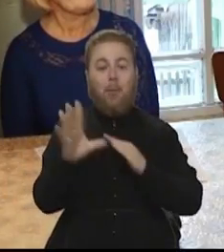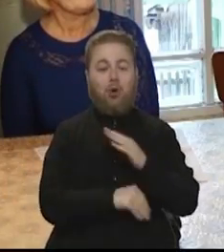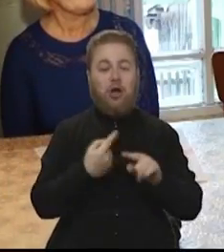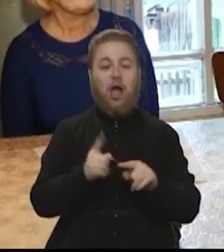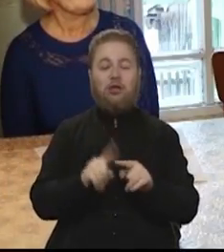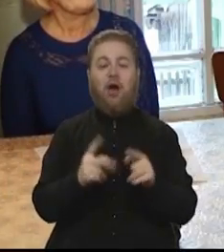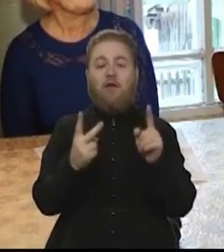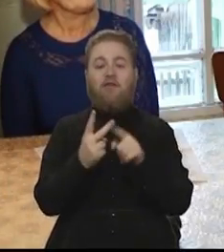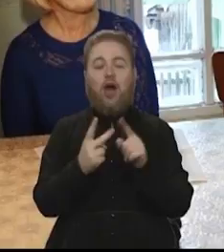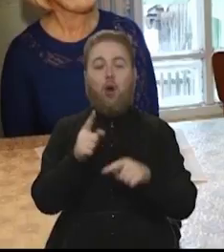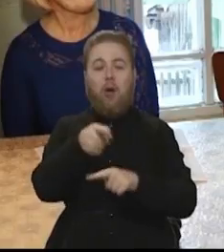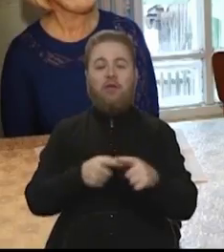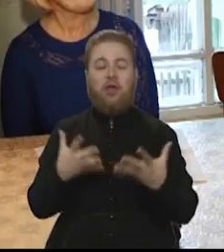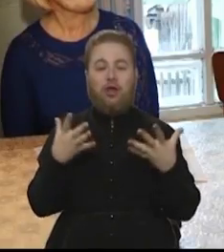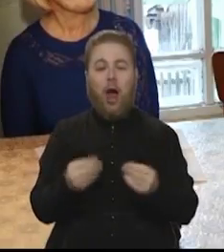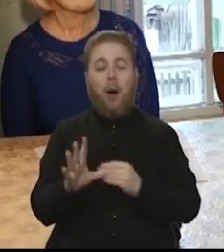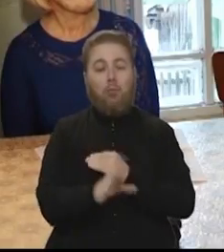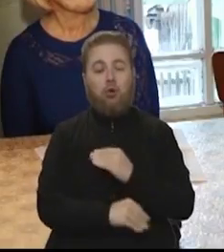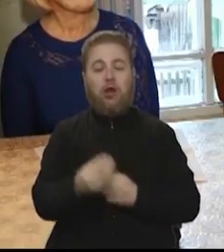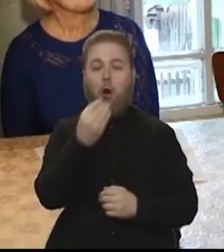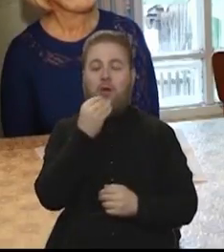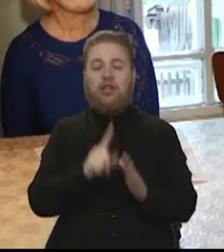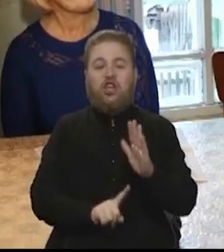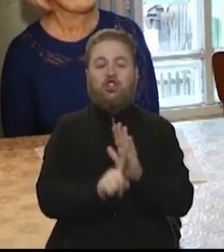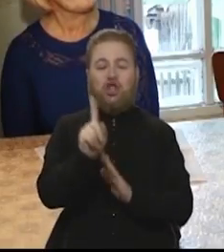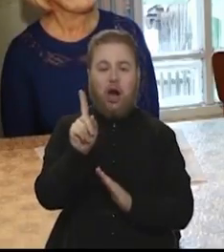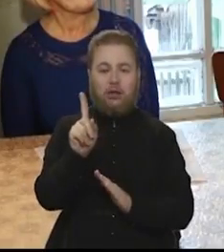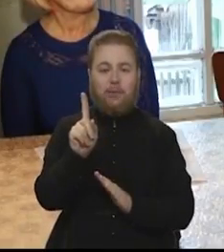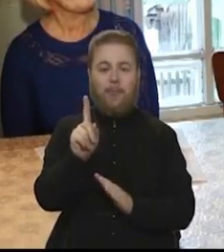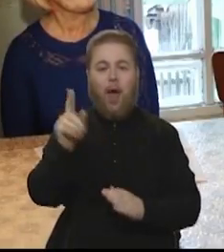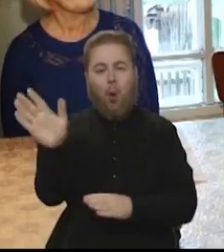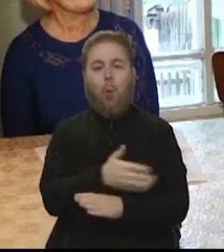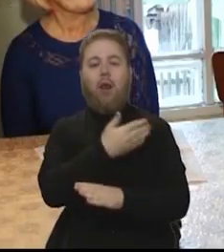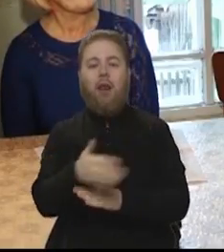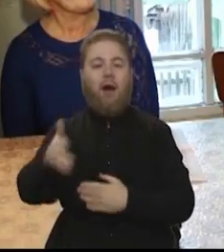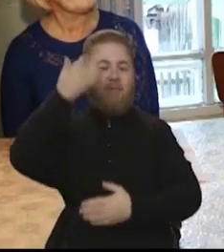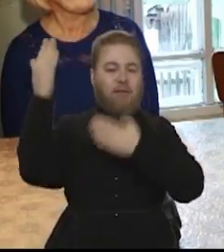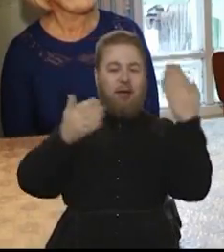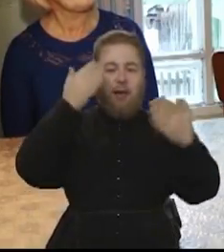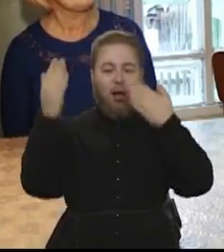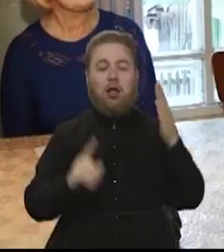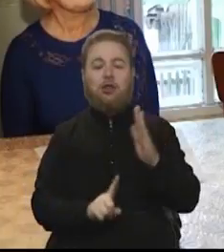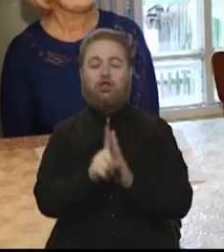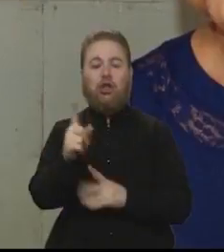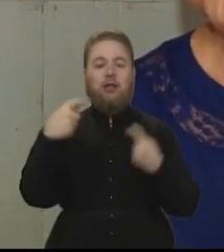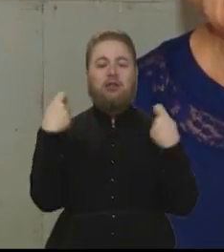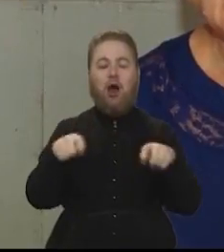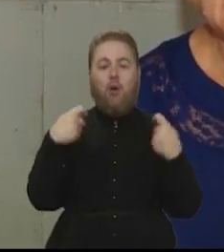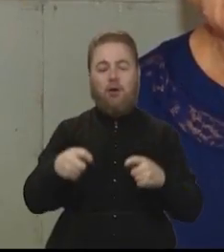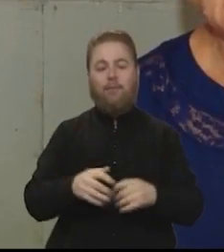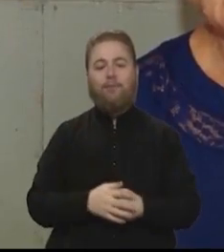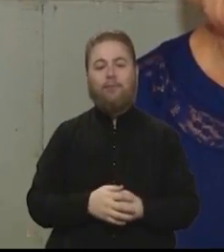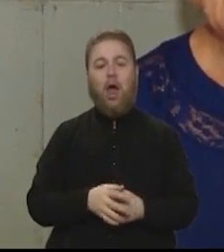второй половине дня, после обеда, начинались гуляния, начиналась торговля.